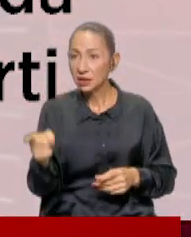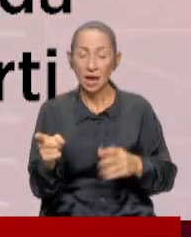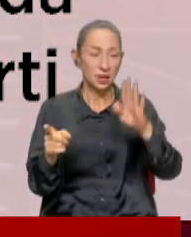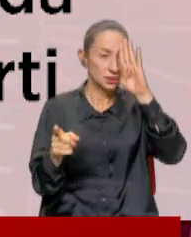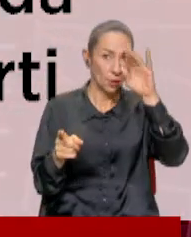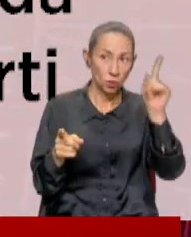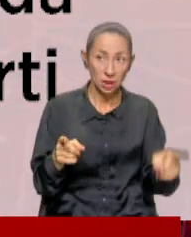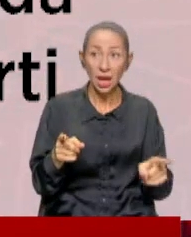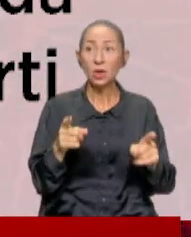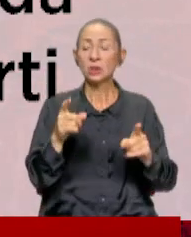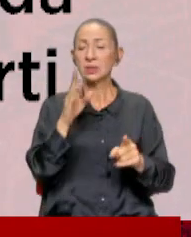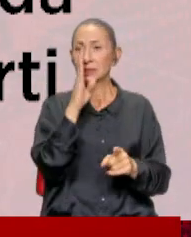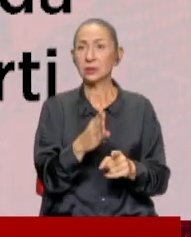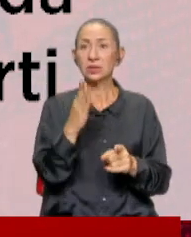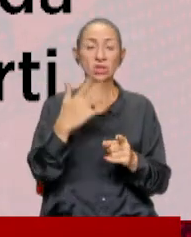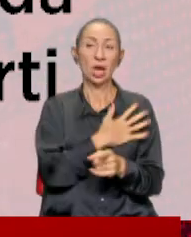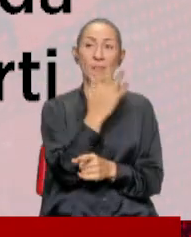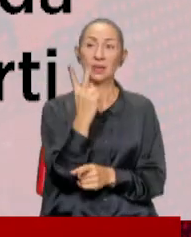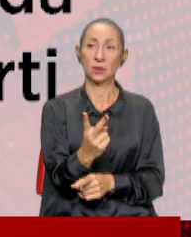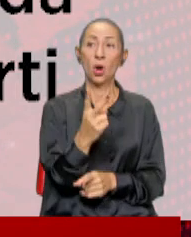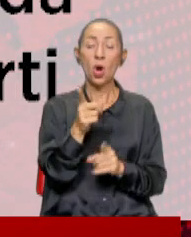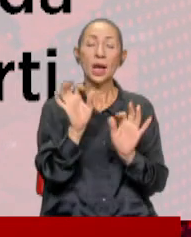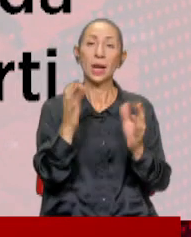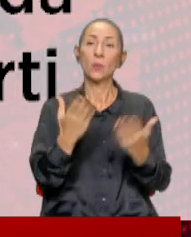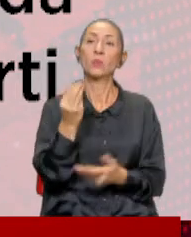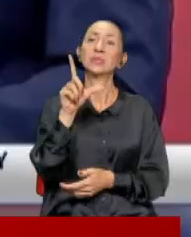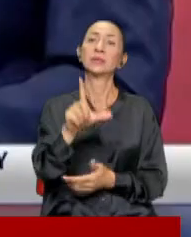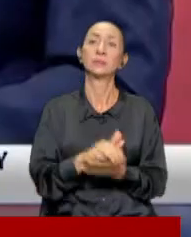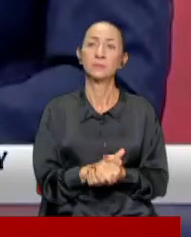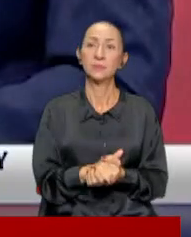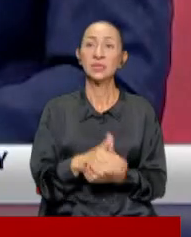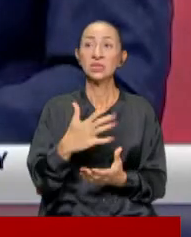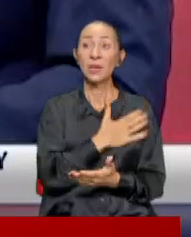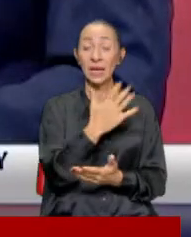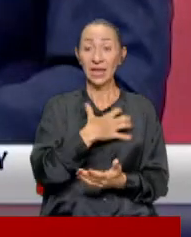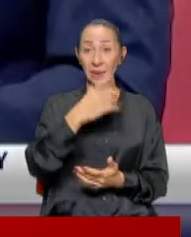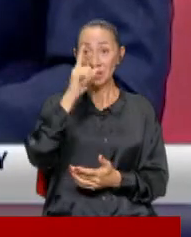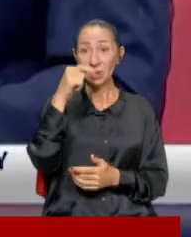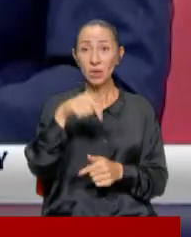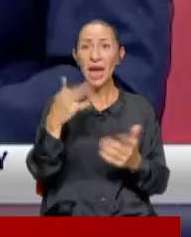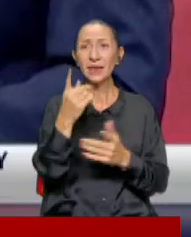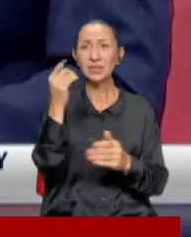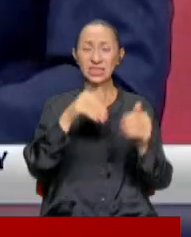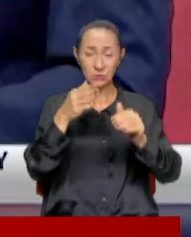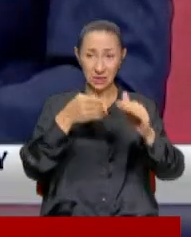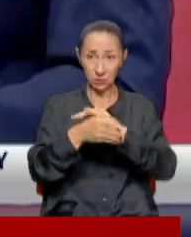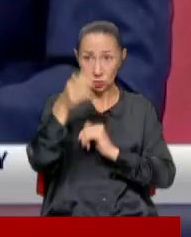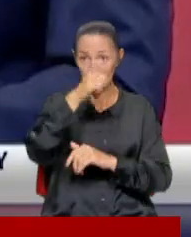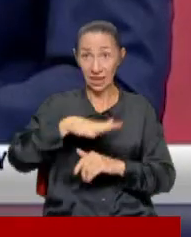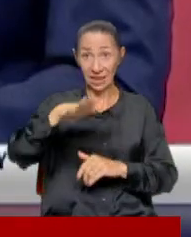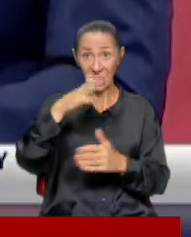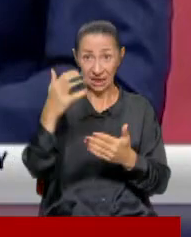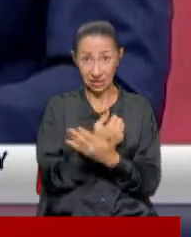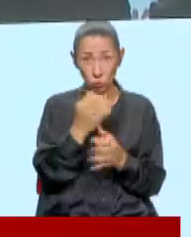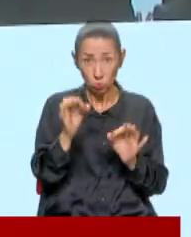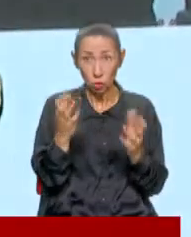da İstanbul'da da dominant parti CHP'dir. Öyle kabul etmek lazım. CHP kendi başına bugün herhangi bir seçime girip Türkiye genelinde